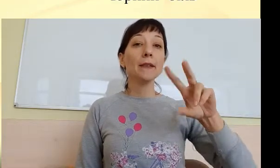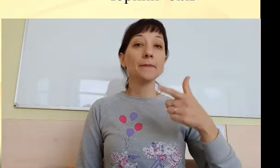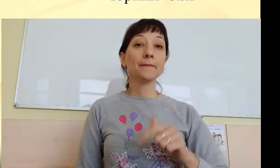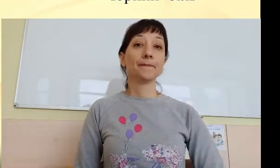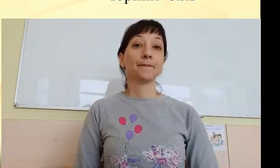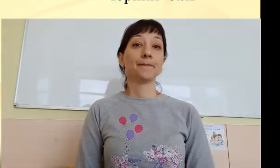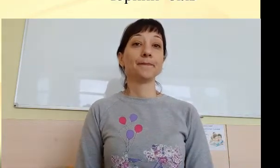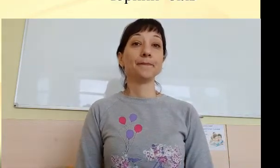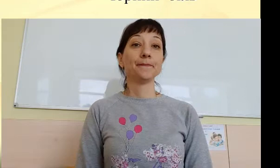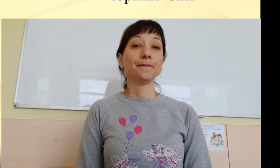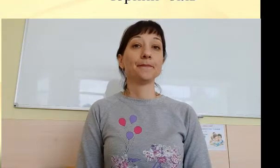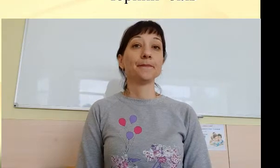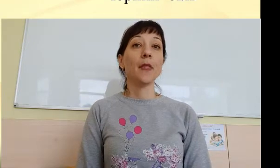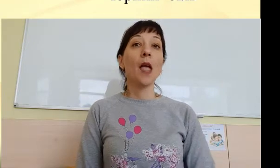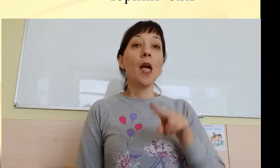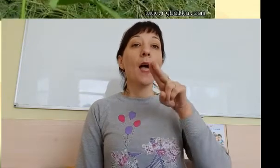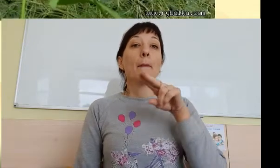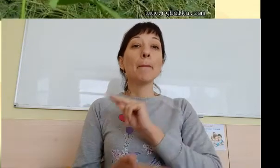Чорнобиль.